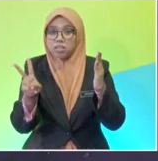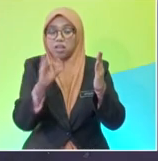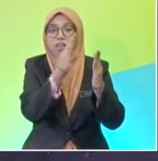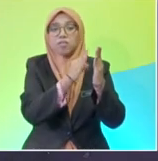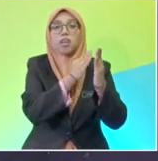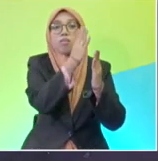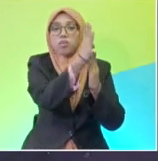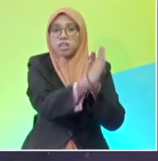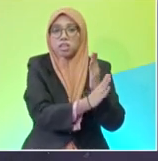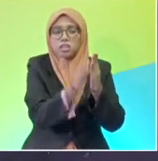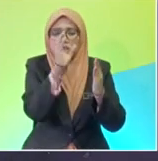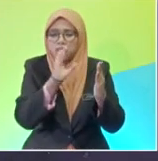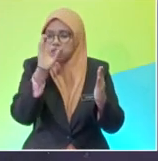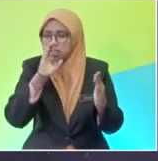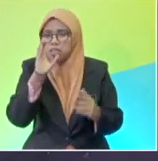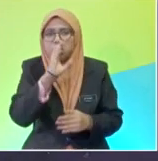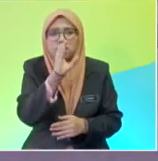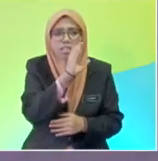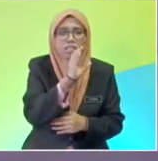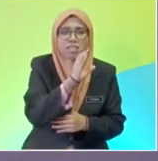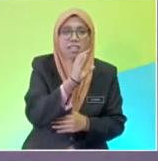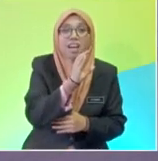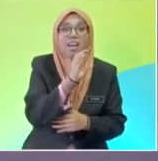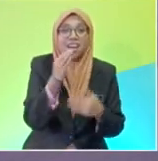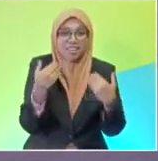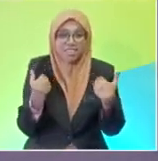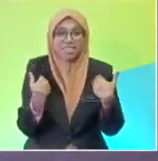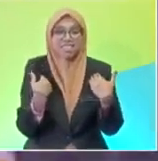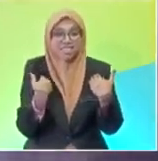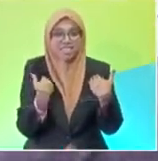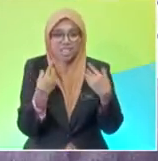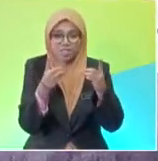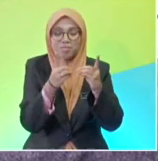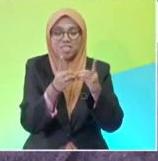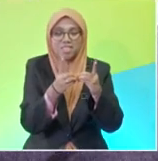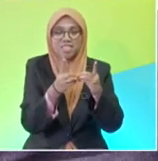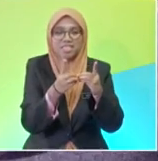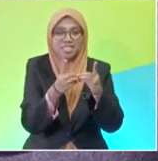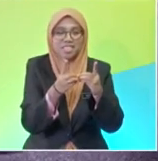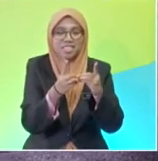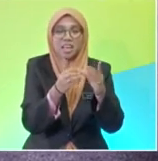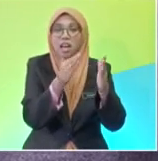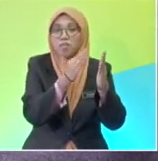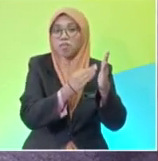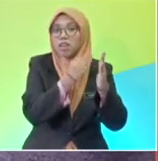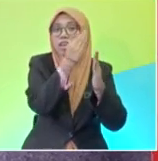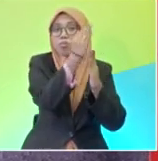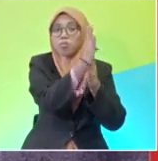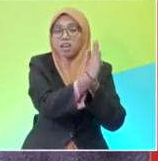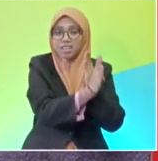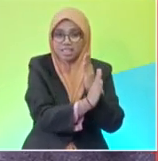pula. Februari. Ada tak kata pacik? Ada, cikgu dah jumpa. Inilah bulan